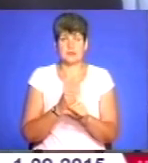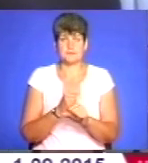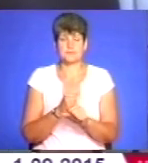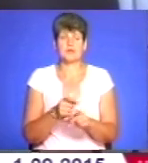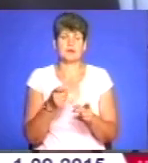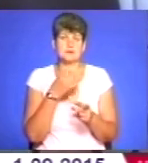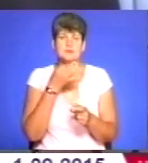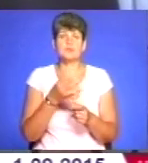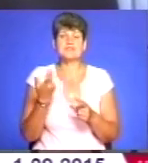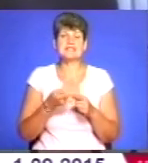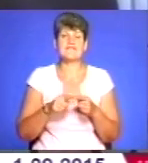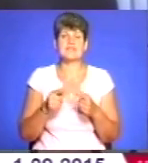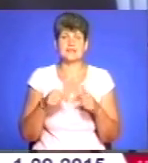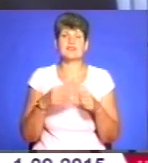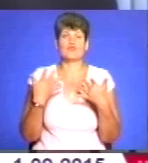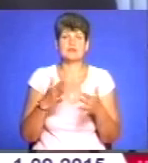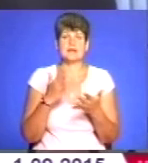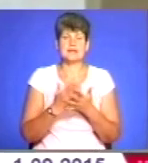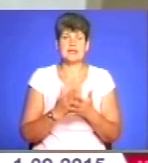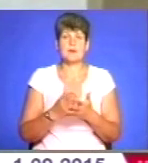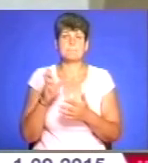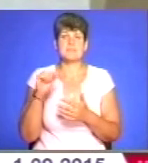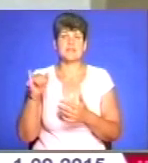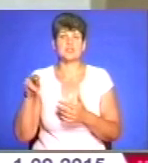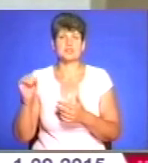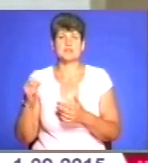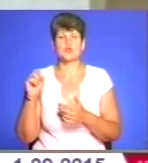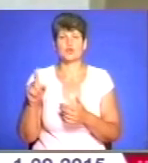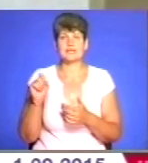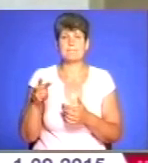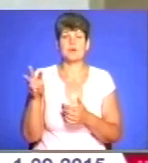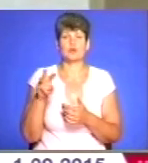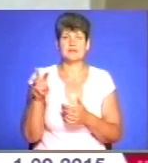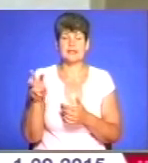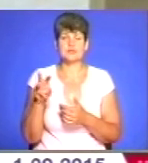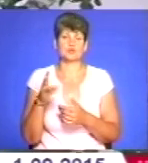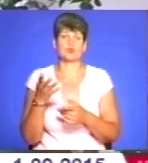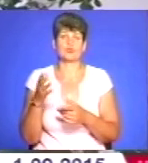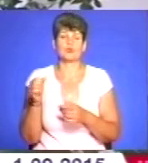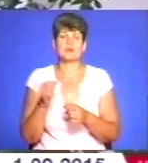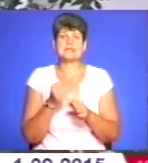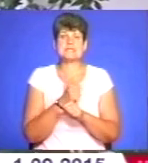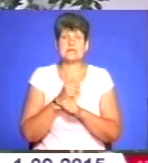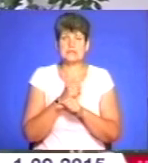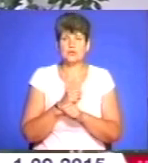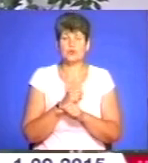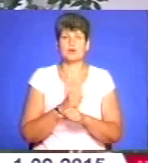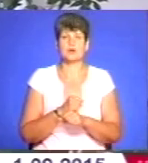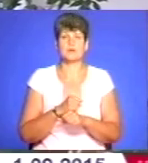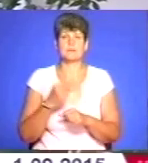слова, такі відділення вже існують у санаторії в Більшозолотому, у Миколинецькому фізіотерапевтичному санаторії й